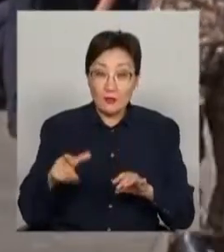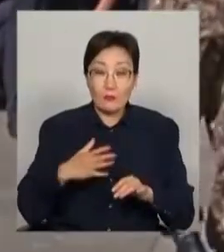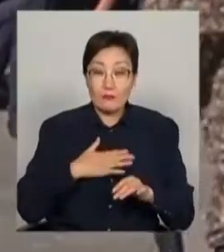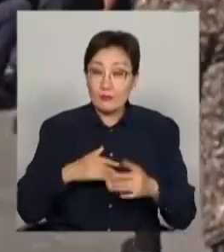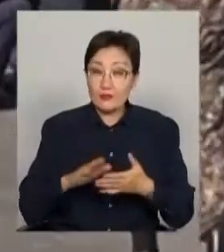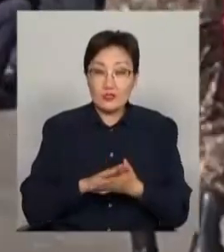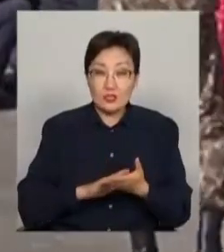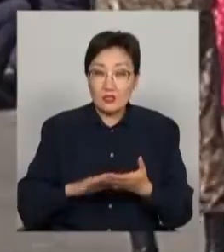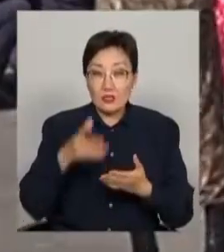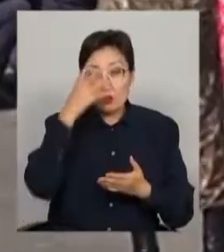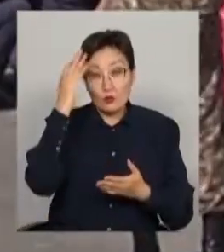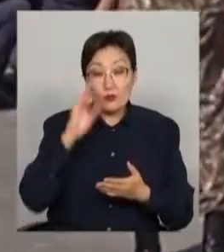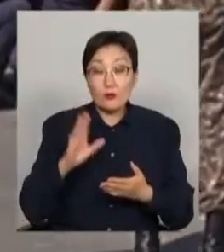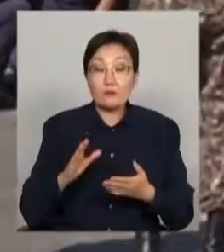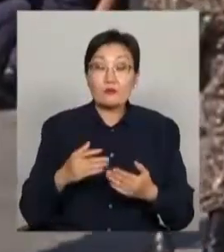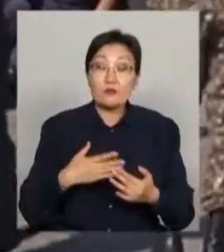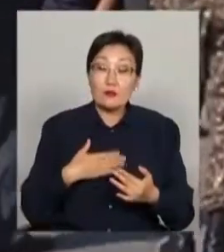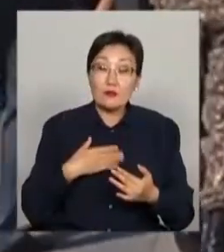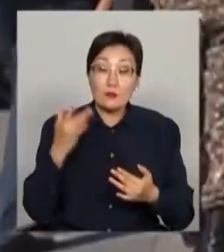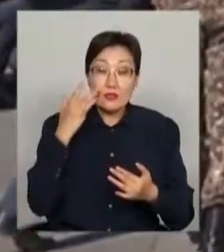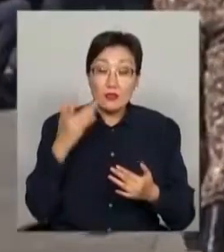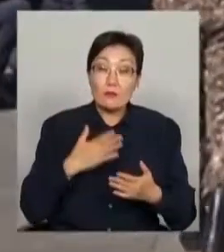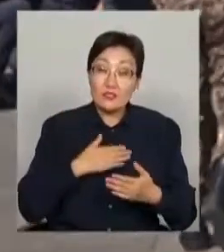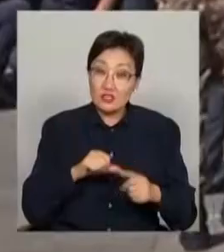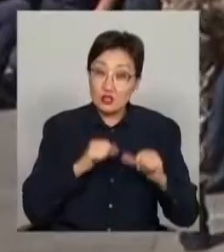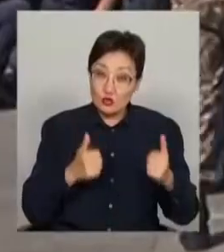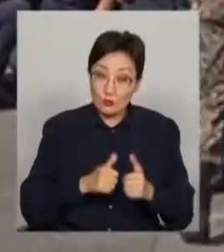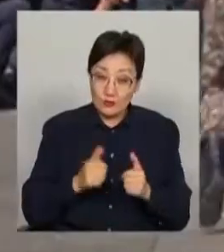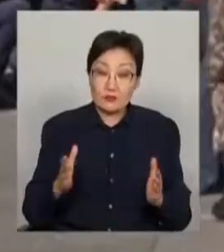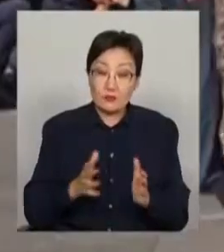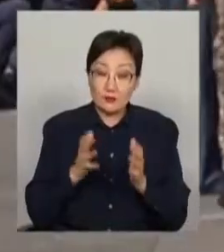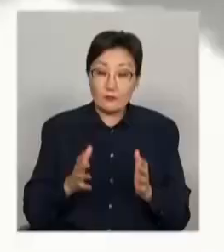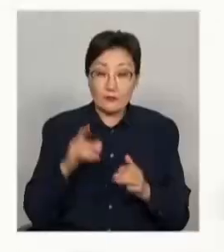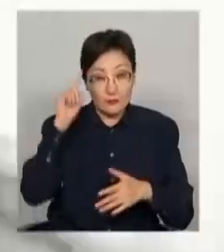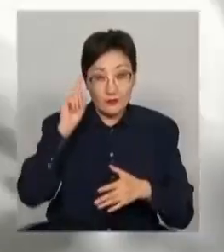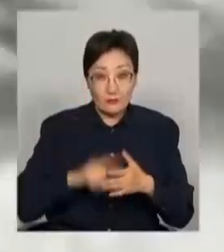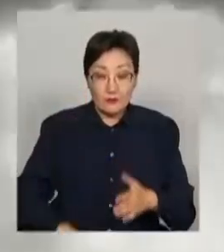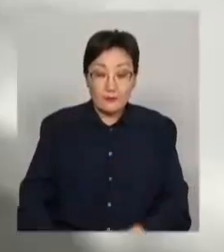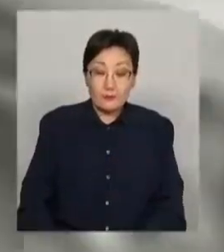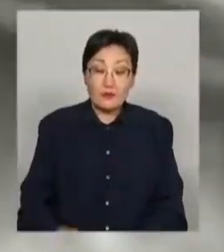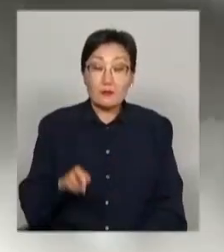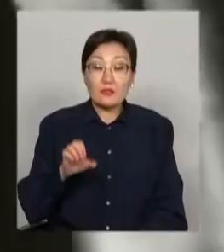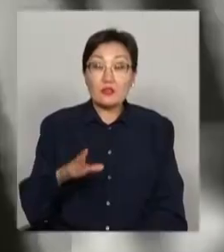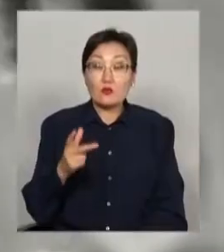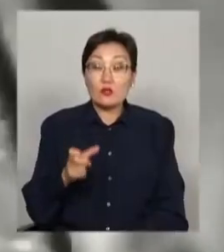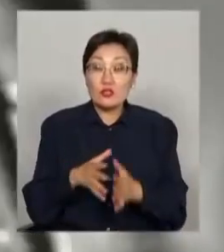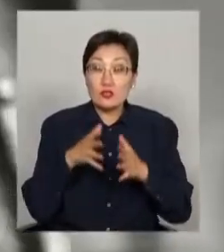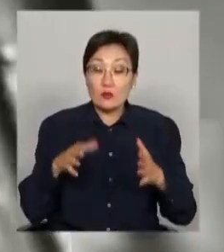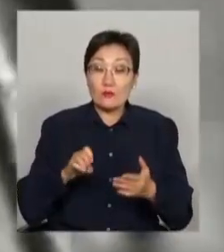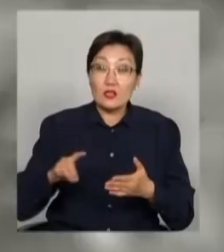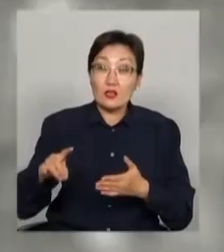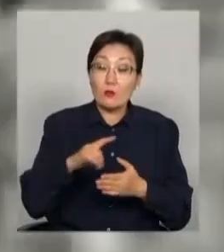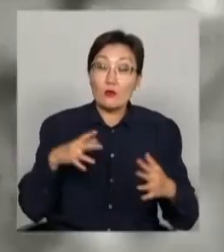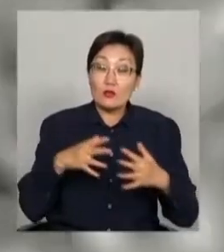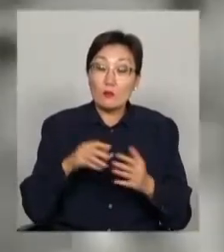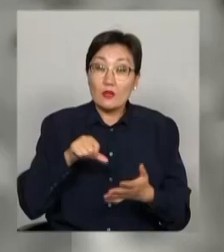да ұмытпаймыз. Ол кісілер әрқашанда біздің жүрегімізде деп сенемін. Талғат Бегелдиев 300-ден астам әуе шайқасына